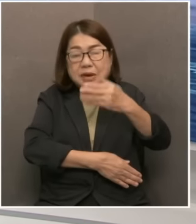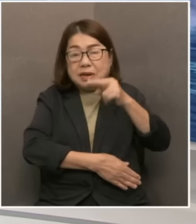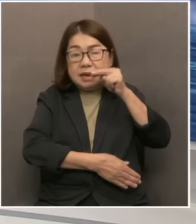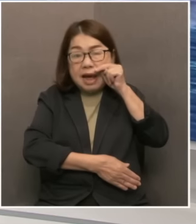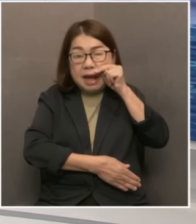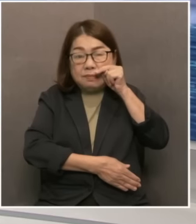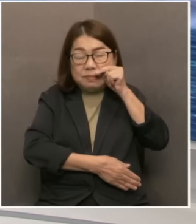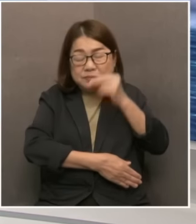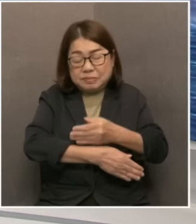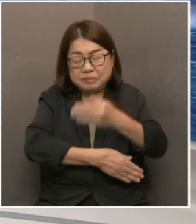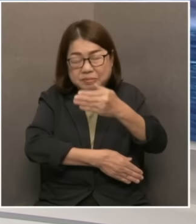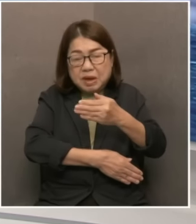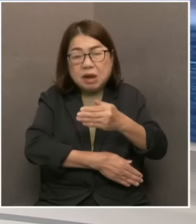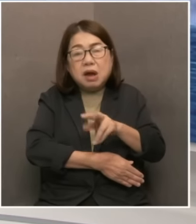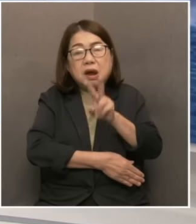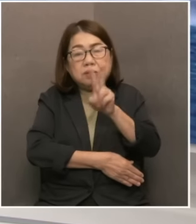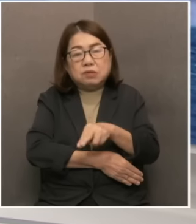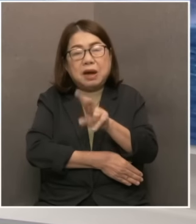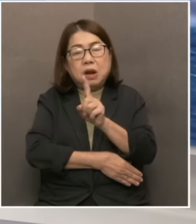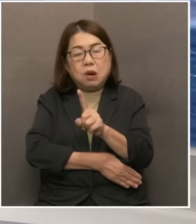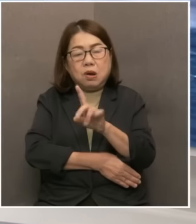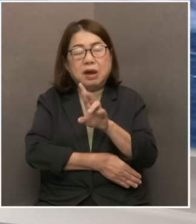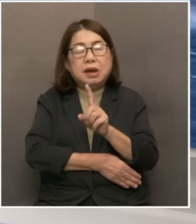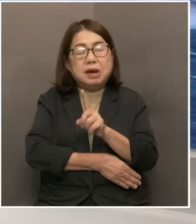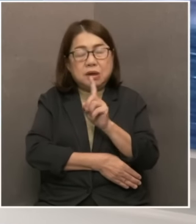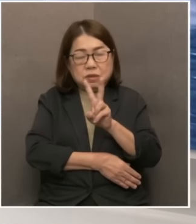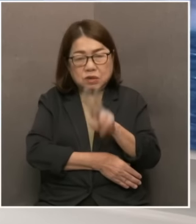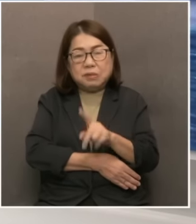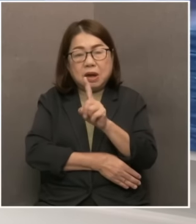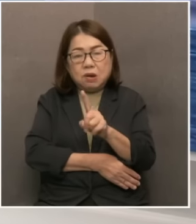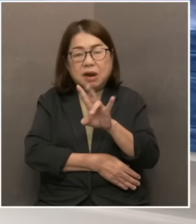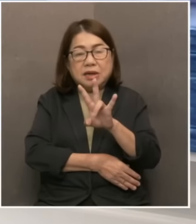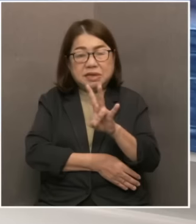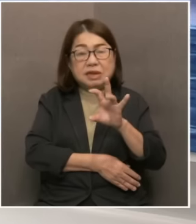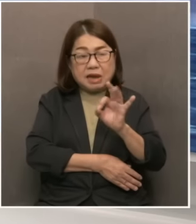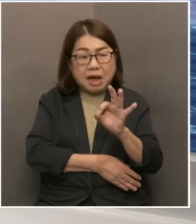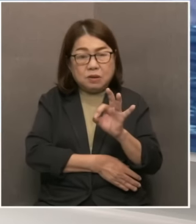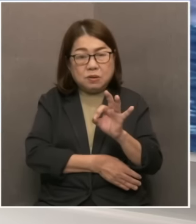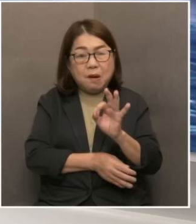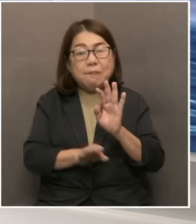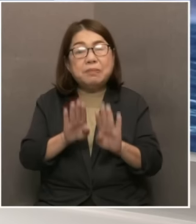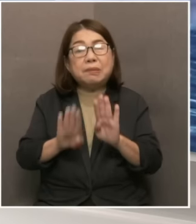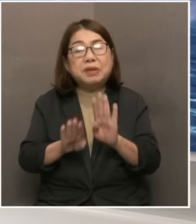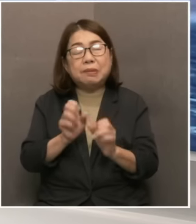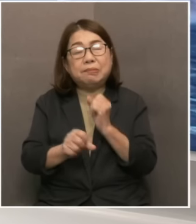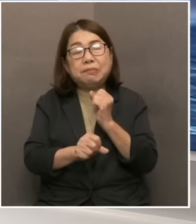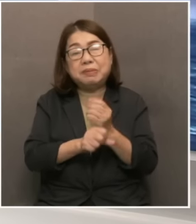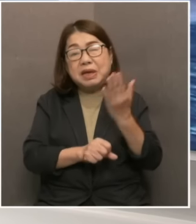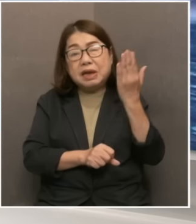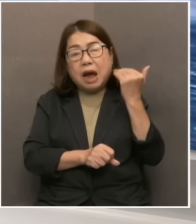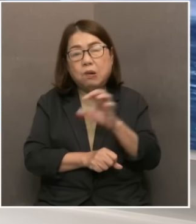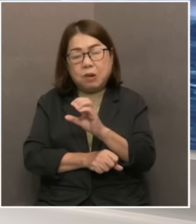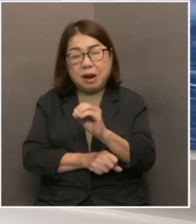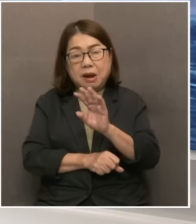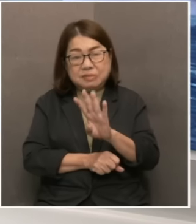คะอยู่ที่ 2,1 79ลูกบาทเมตต่อวินาทีเทียบกันเป็นรายปีจะเห็นว่าในปีที่น้ำท่วมใหญ่เนี่ยปี